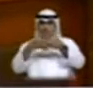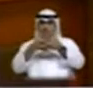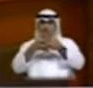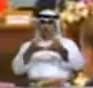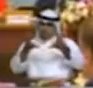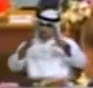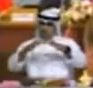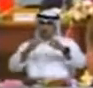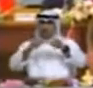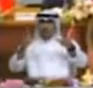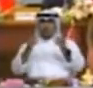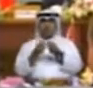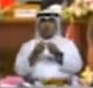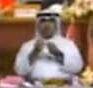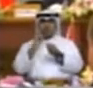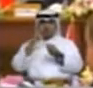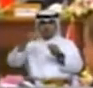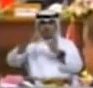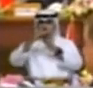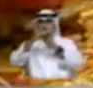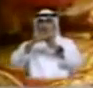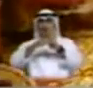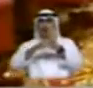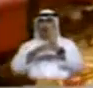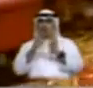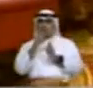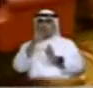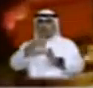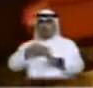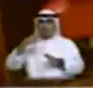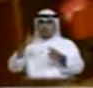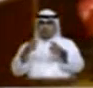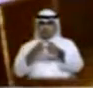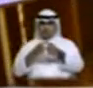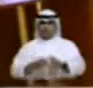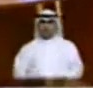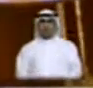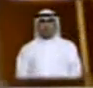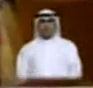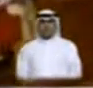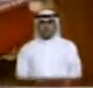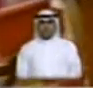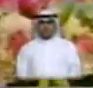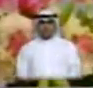هذا التعاون أهم المحاور التي تطرق لها الوزراء في اجتماعهم.